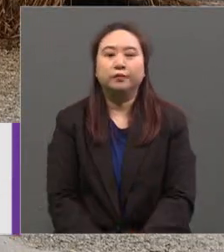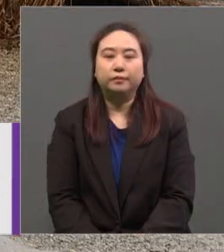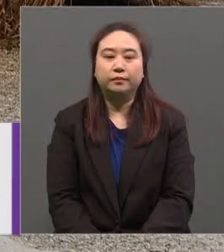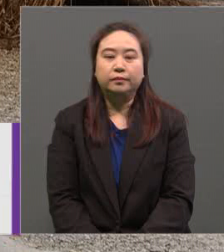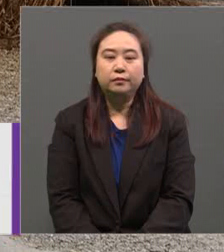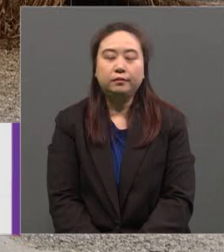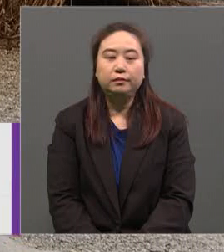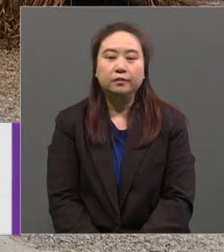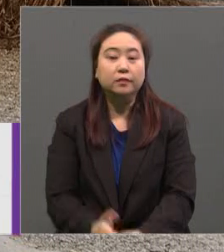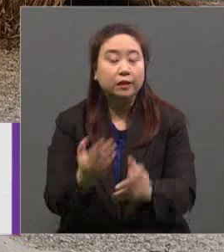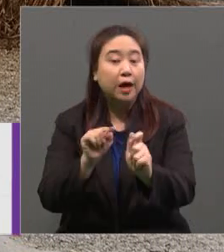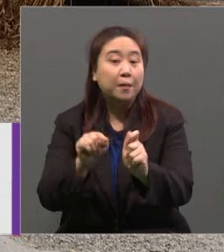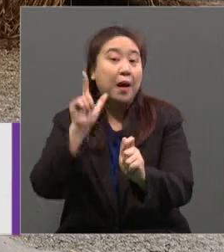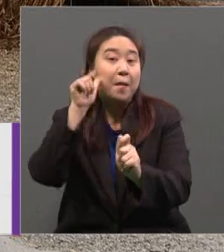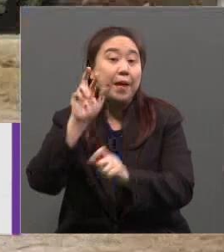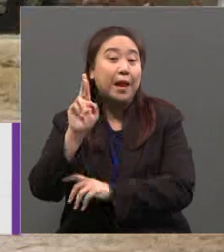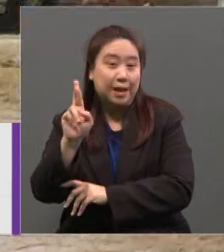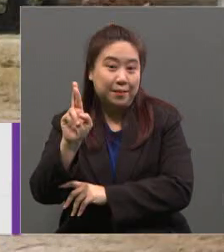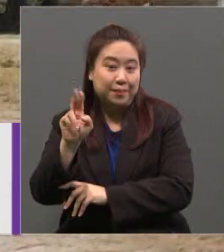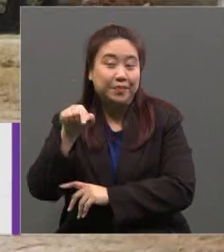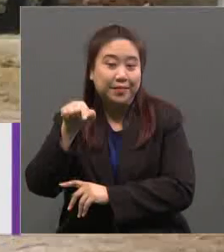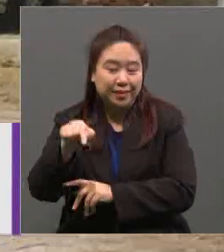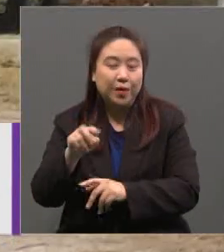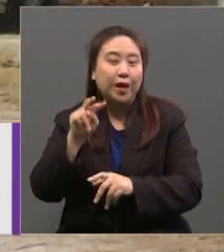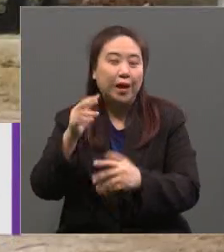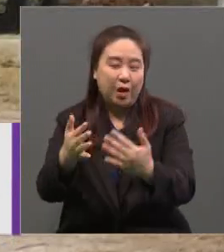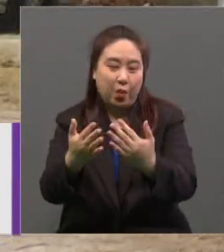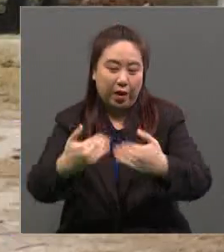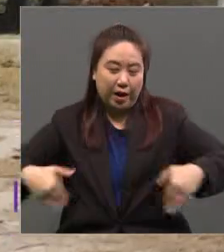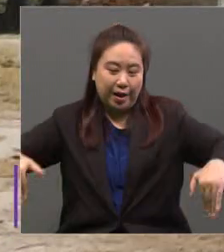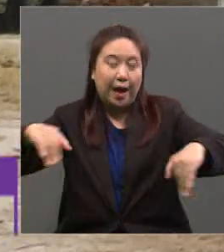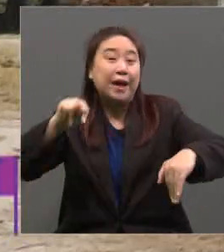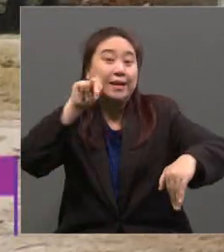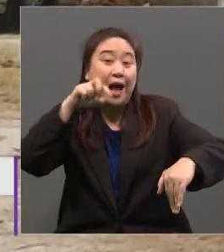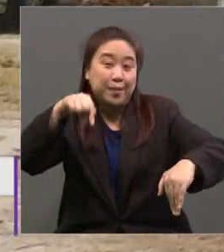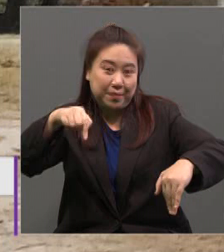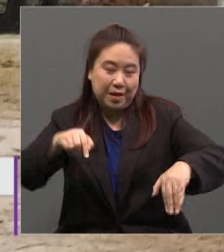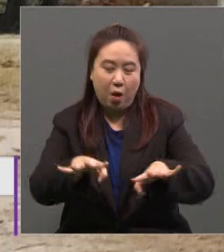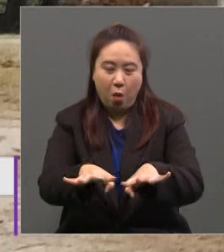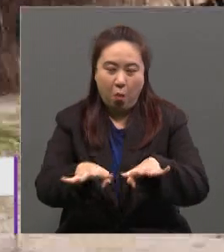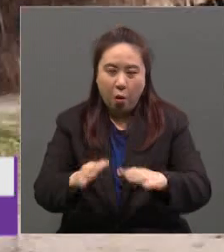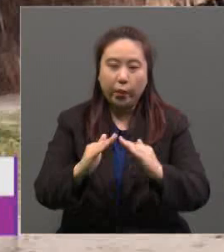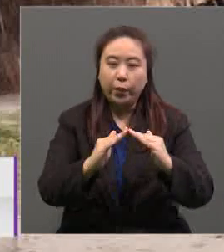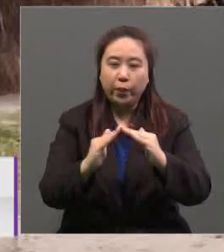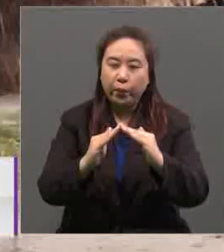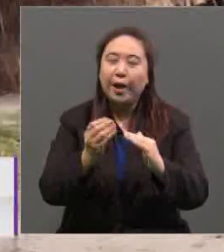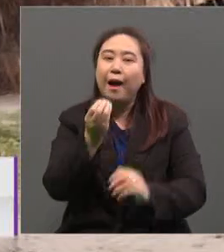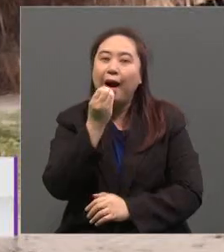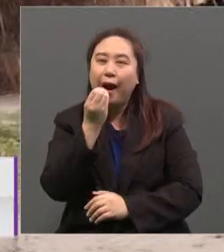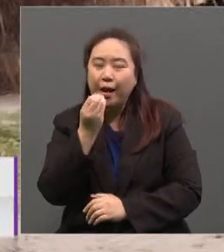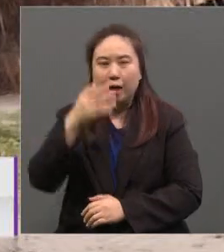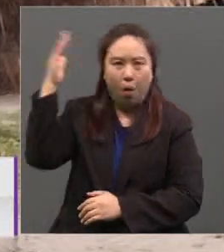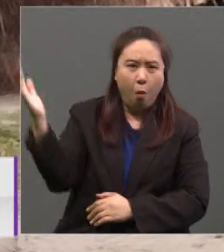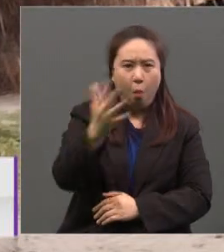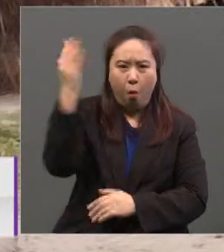ติส่วนที่อำเภอแม่ริมค่ะซุ้มอาหารเรือนแพรในอ่างเก็บน้ำห้วยตึงเท่านะคะก็ถูกลมพายุเนี่ยพัดซุ้มไม้